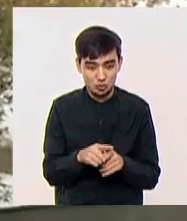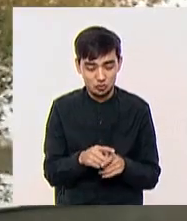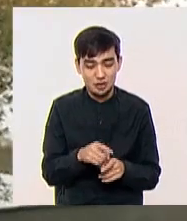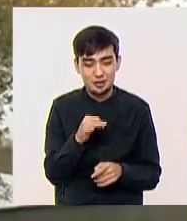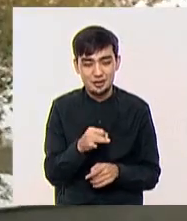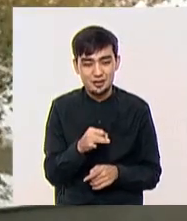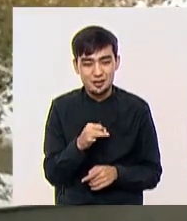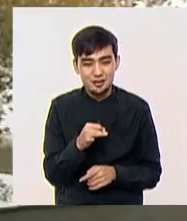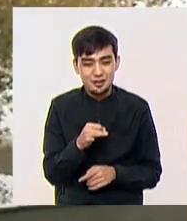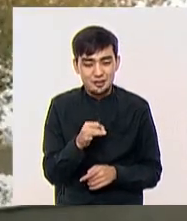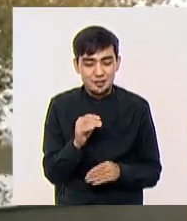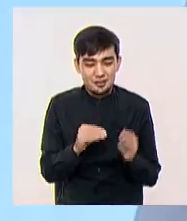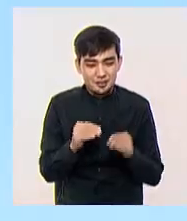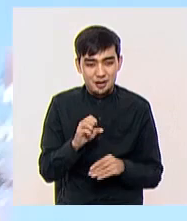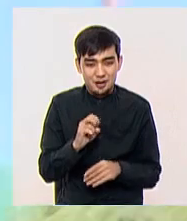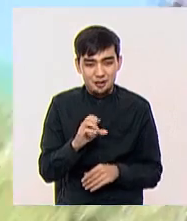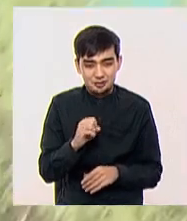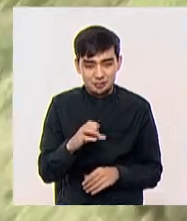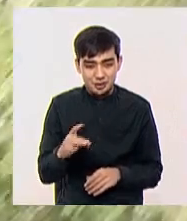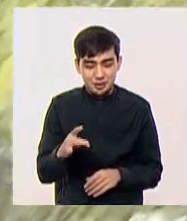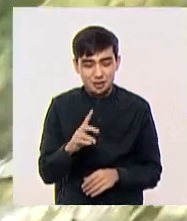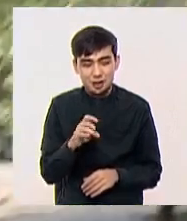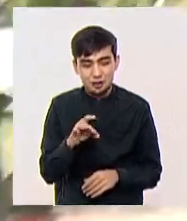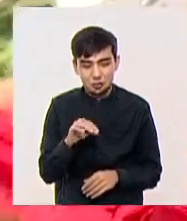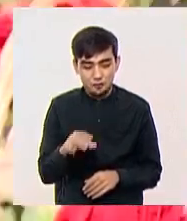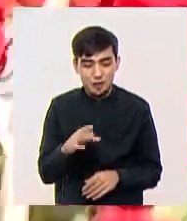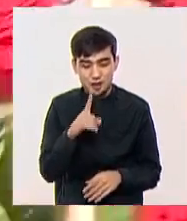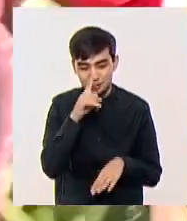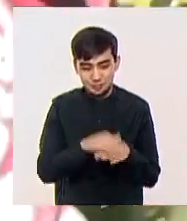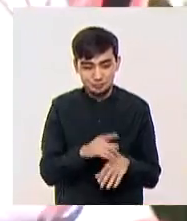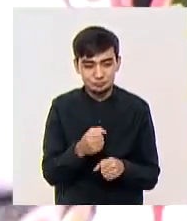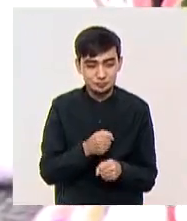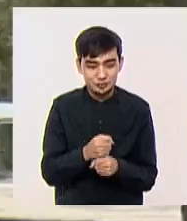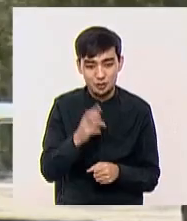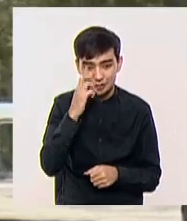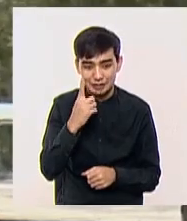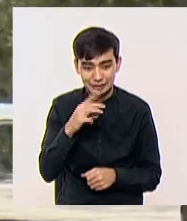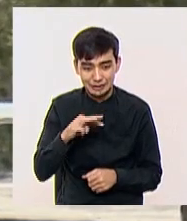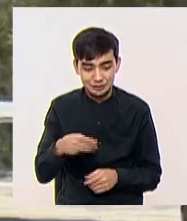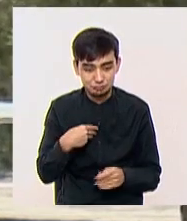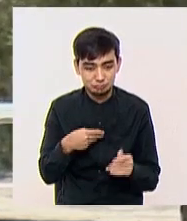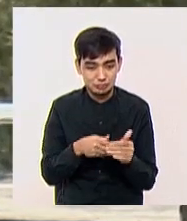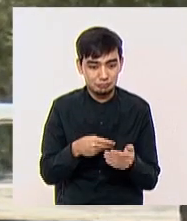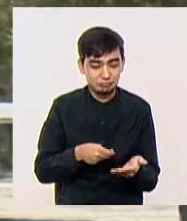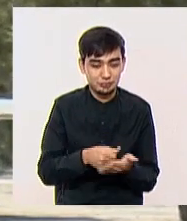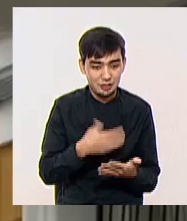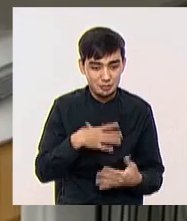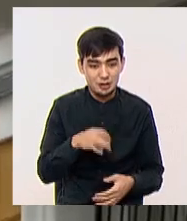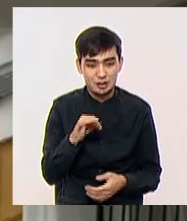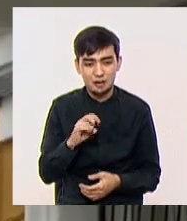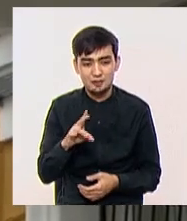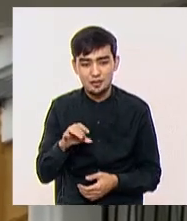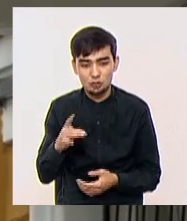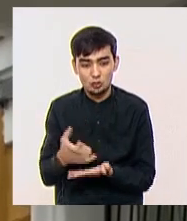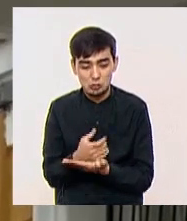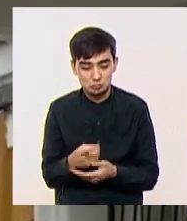де авторы мүсінші Асқар Нартов. Бірақ жергілікті әкімдік бұған бюджеттен бір тиын да бөлмей демеушілер арқылы